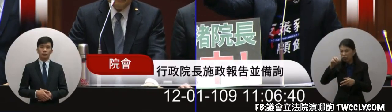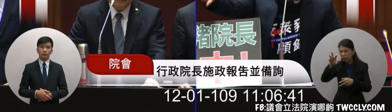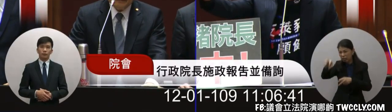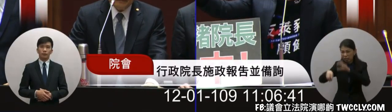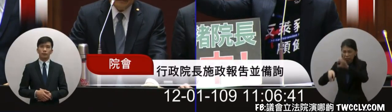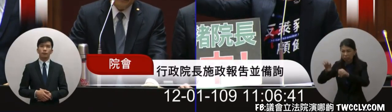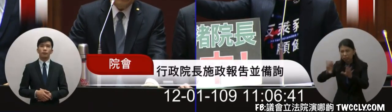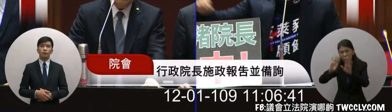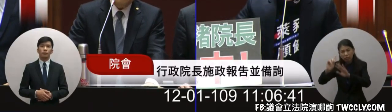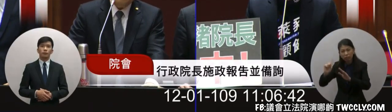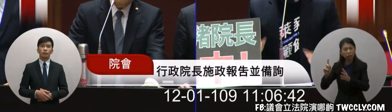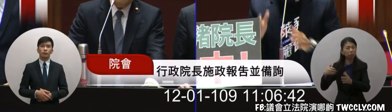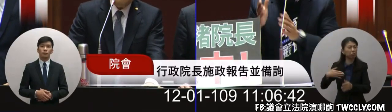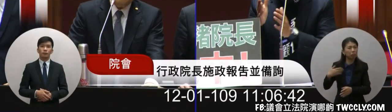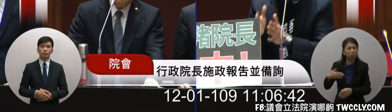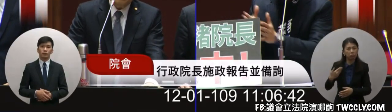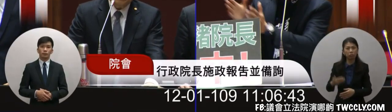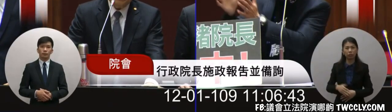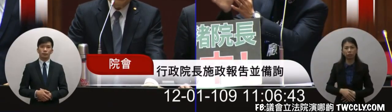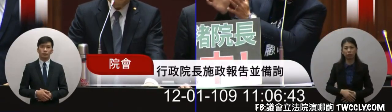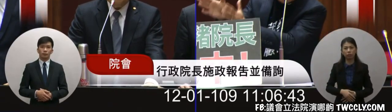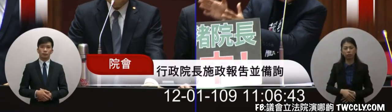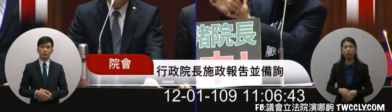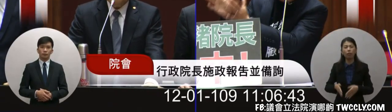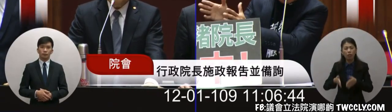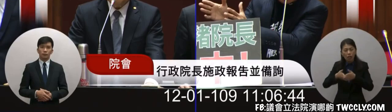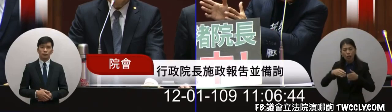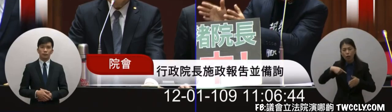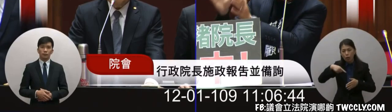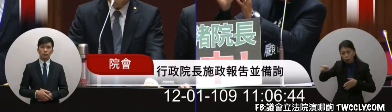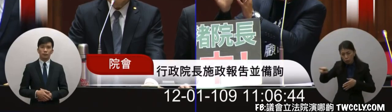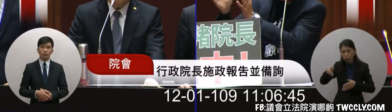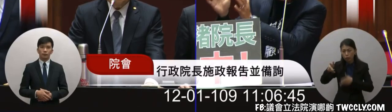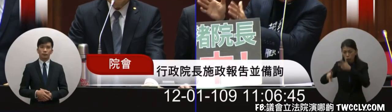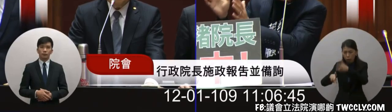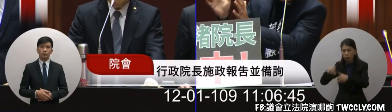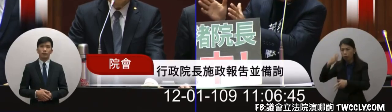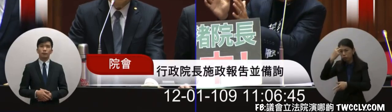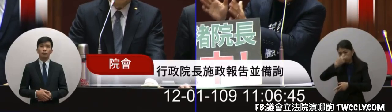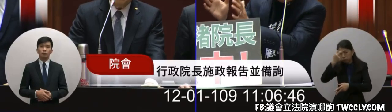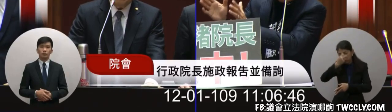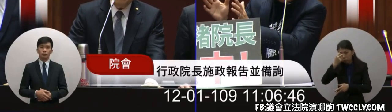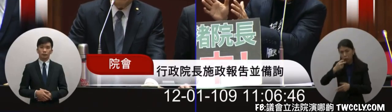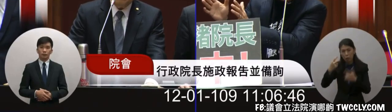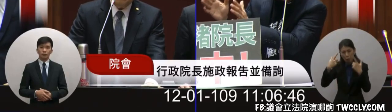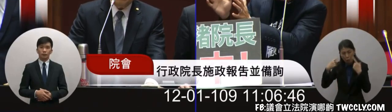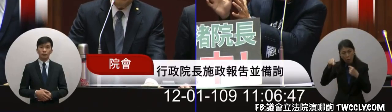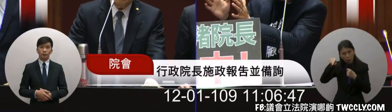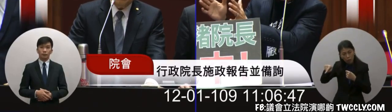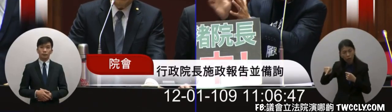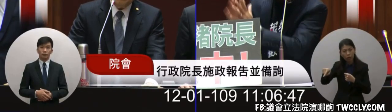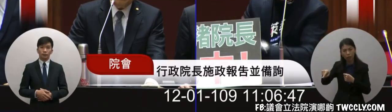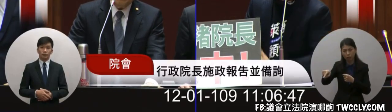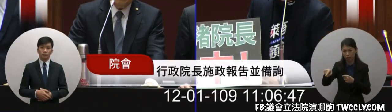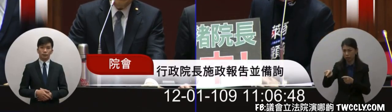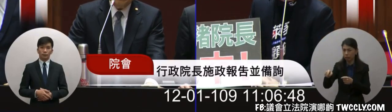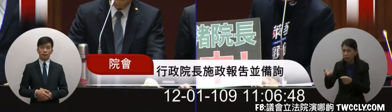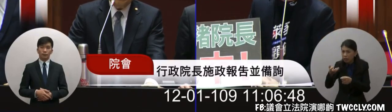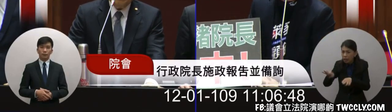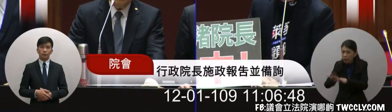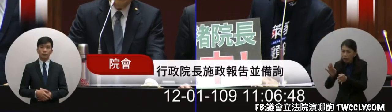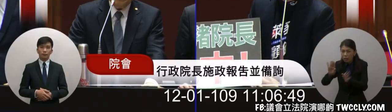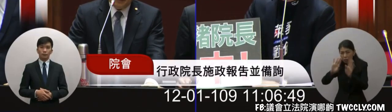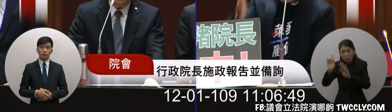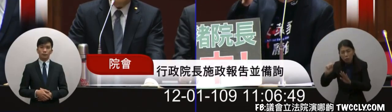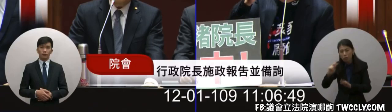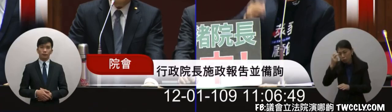肉、牛内脏、猪内脏，所以才需要去看厂。他们在源头管理有没有符合食品安全标准